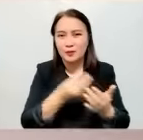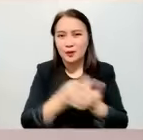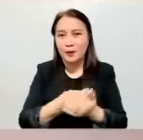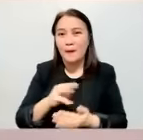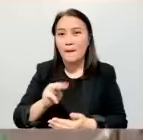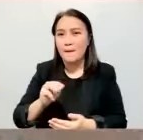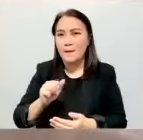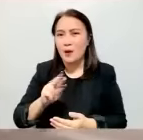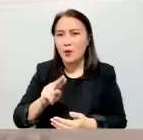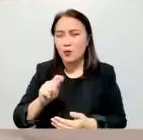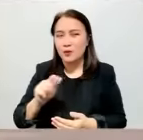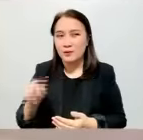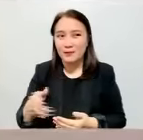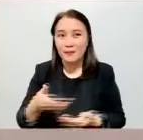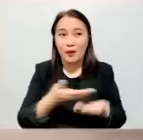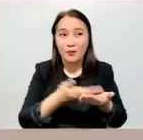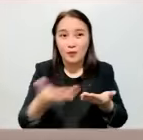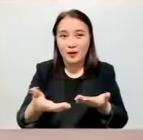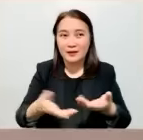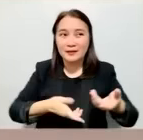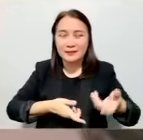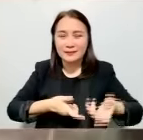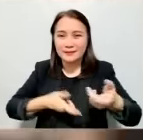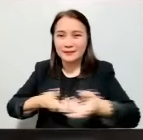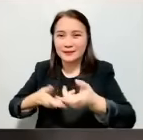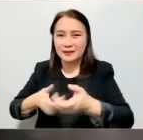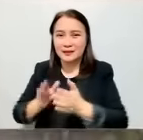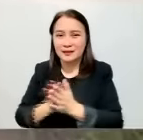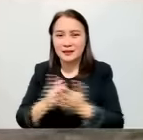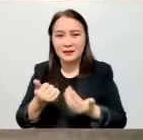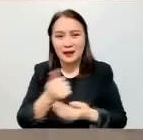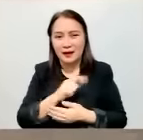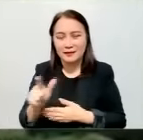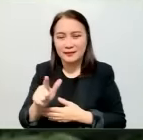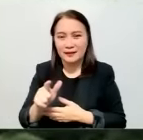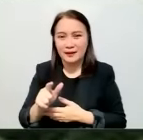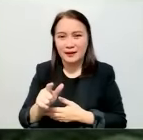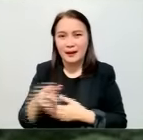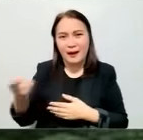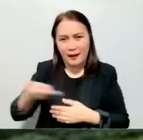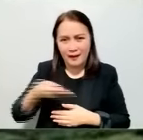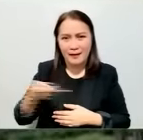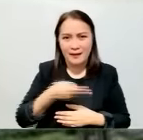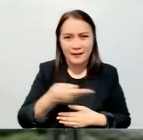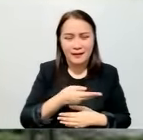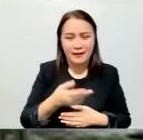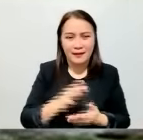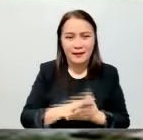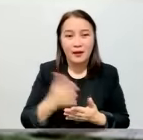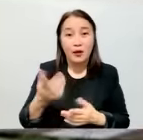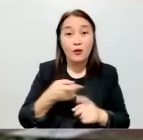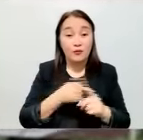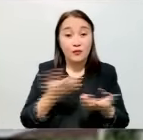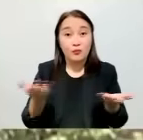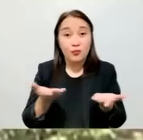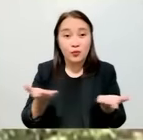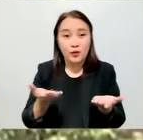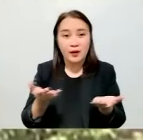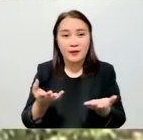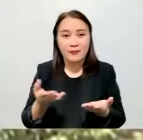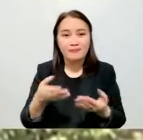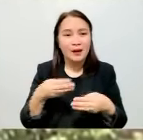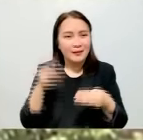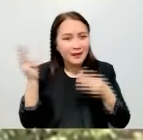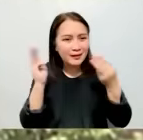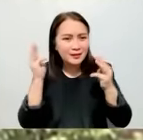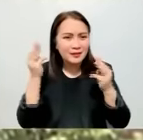ng armas, training at pag-recruit sa mga dayuhang terorista. Nanggagaling pa raw ang pera sa Malaysia, Turkey, Jordan, Indonesia,